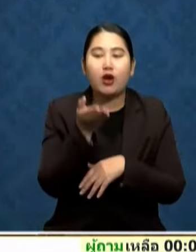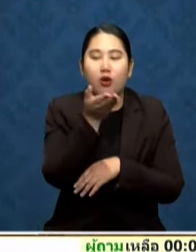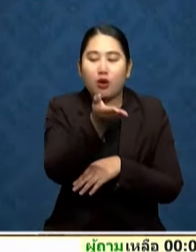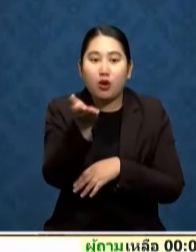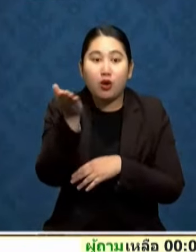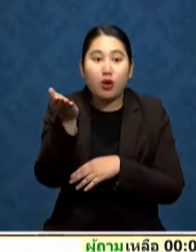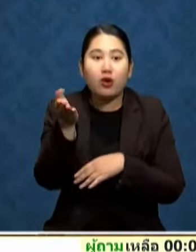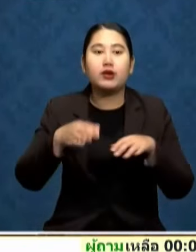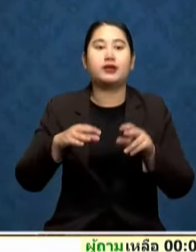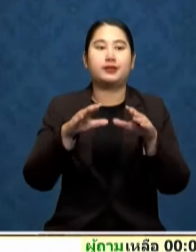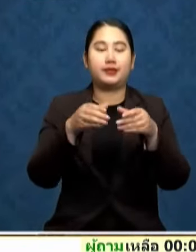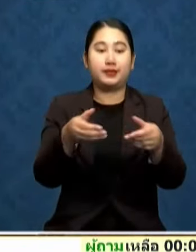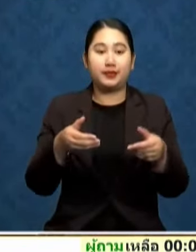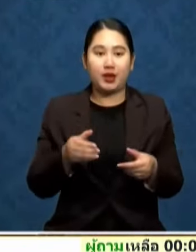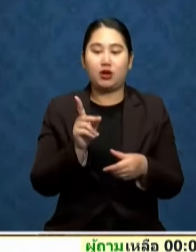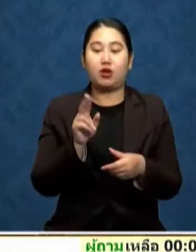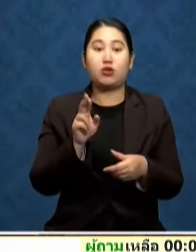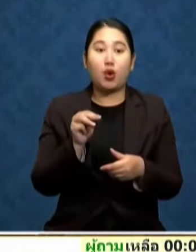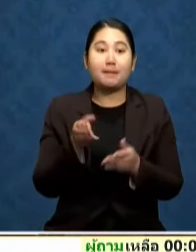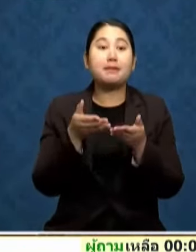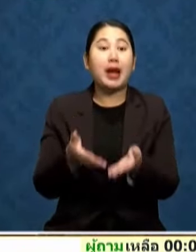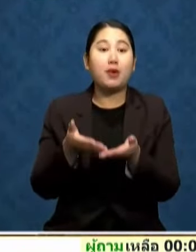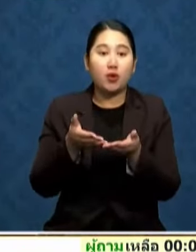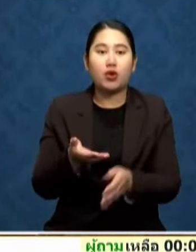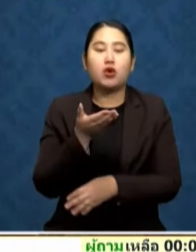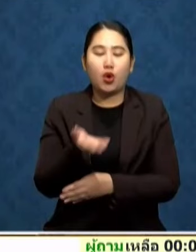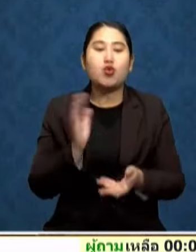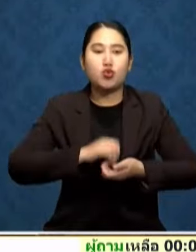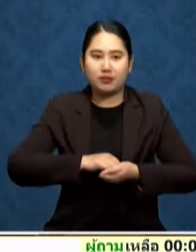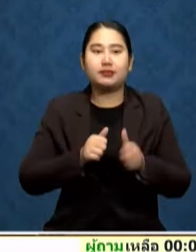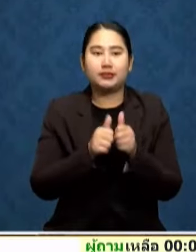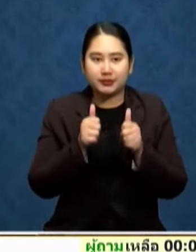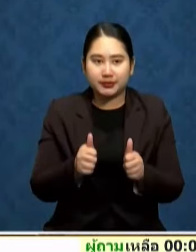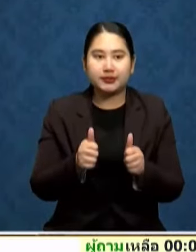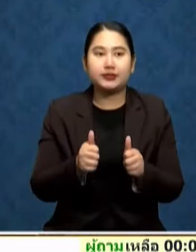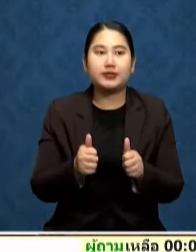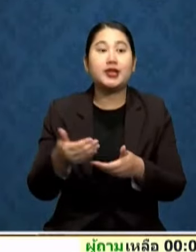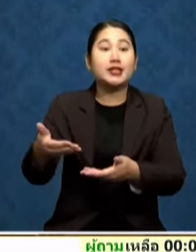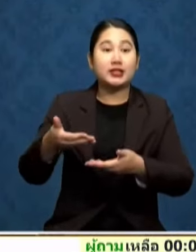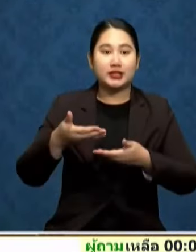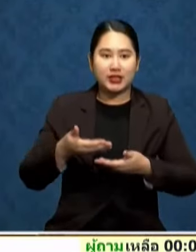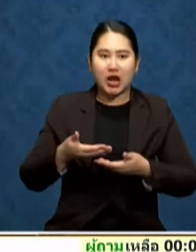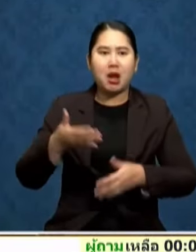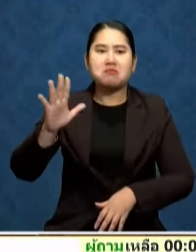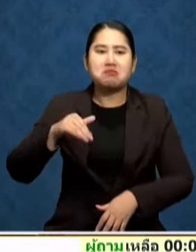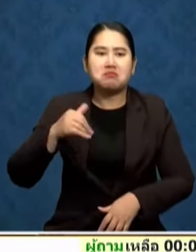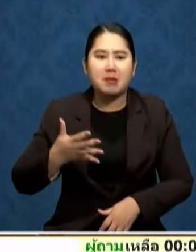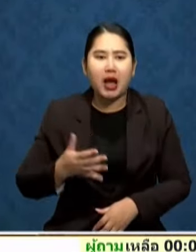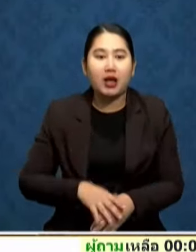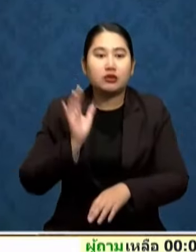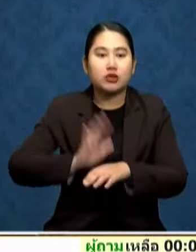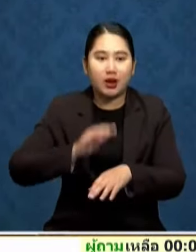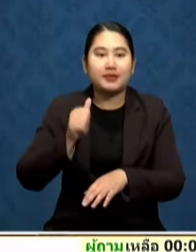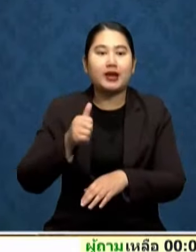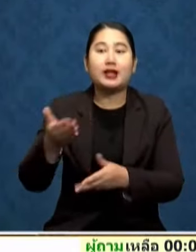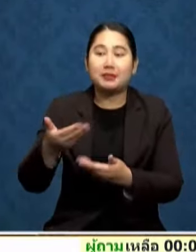ข้อมูลไปยังกรมประมงซึ่งได้รับความร่วมมือเป็นอย่างดีเชิญครั้งแรกไม่มาส่งผู้เชี่ยวชาญ